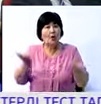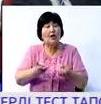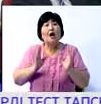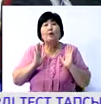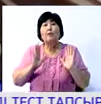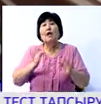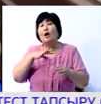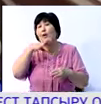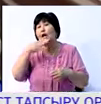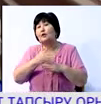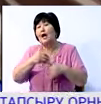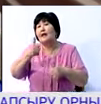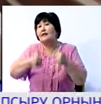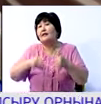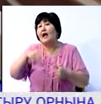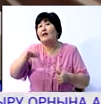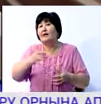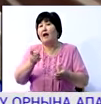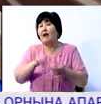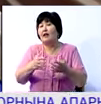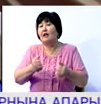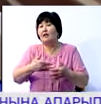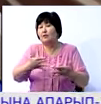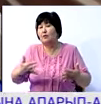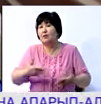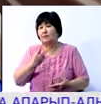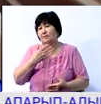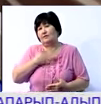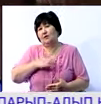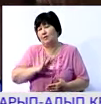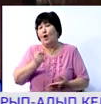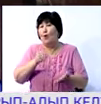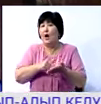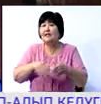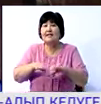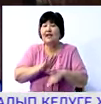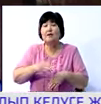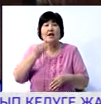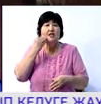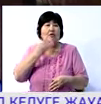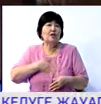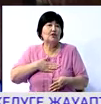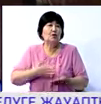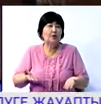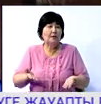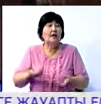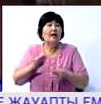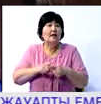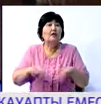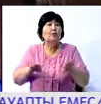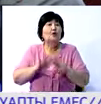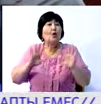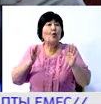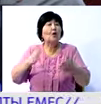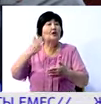Бірақ басым бөлігінің тендер арқылы алынған өнімге көңіл толмайды. Өйткені бағасына сәйкес емес, сапасы сын көтермейді. Енді мұндай